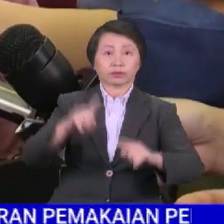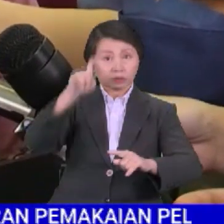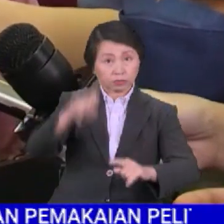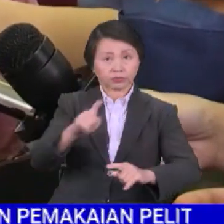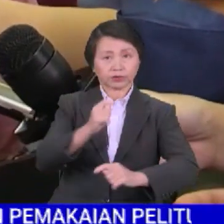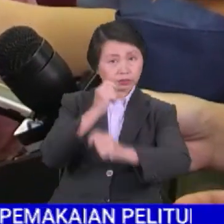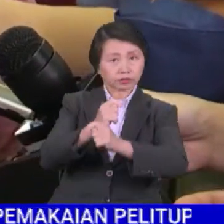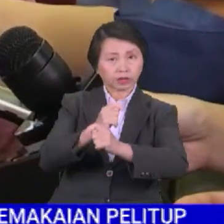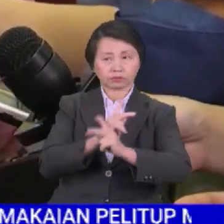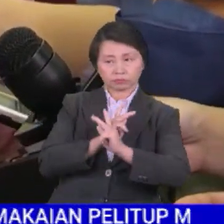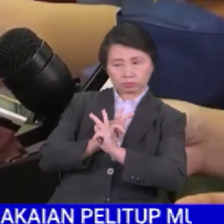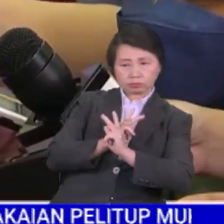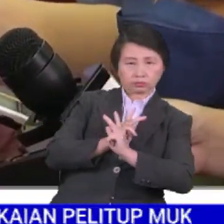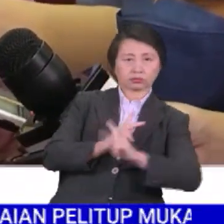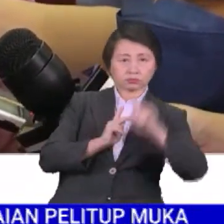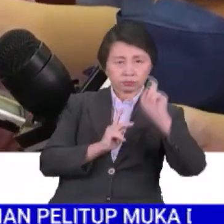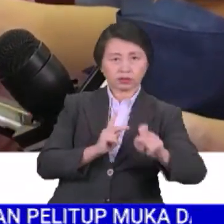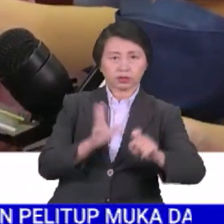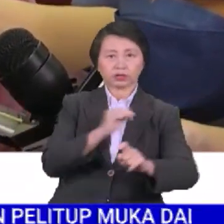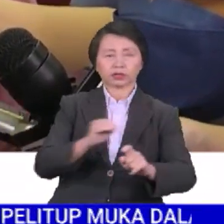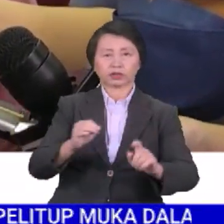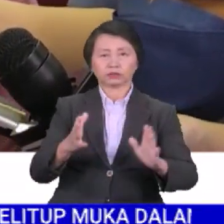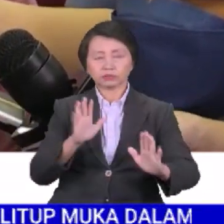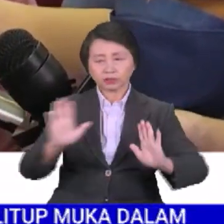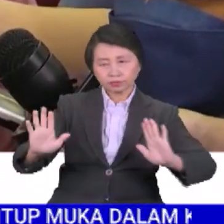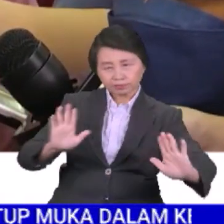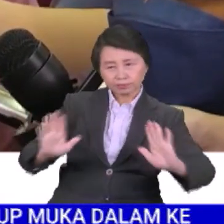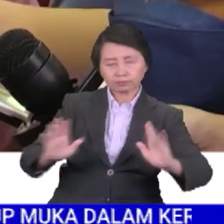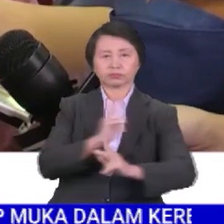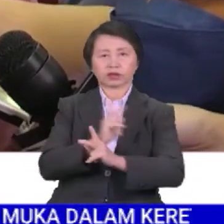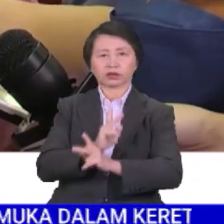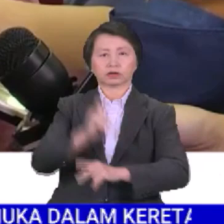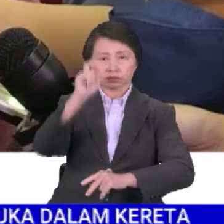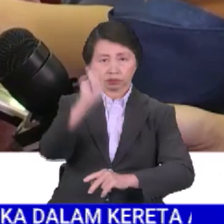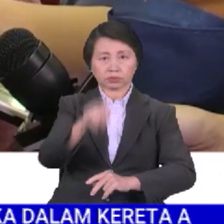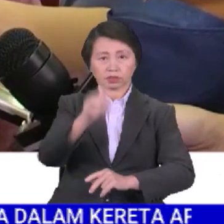dalam dan langkah berjaga-jaga itu sentiasa